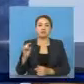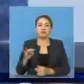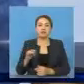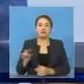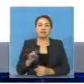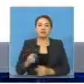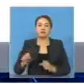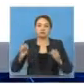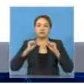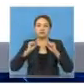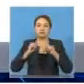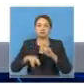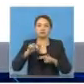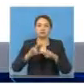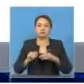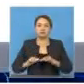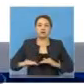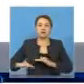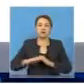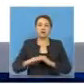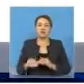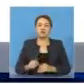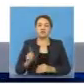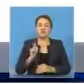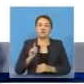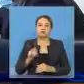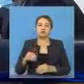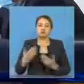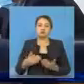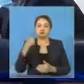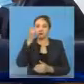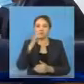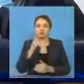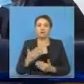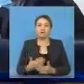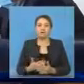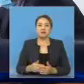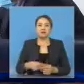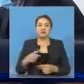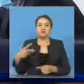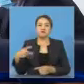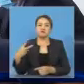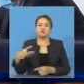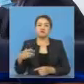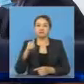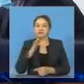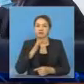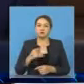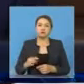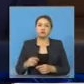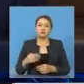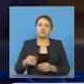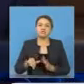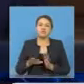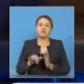строится физкультурно-оздоровительный комплекс. Сдача объекта ожидается в конце текущего года. В 2020 году будут газифицированы сельские округа